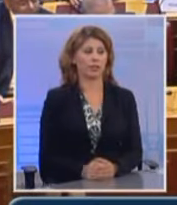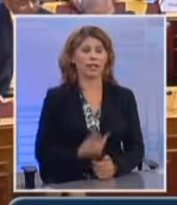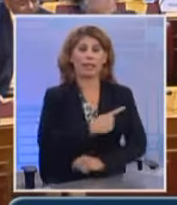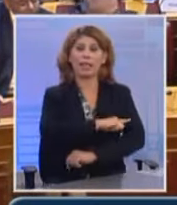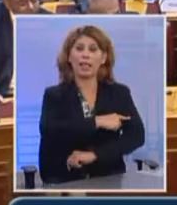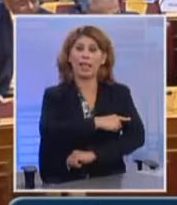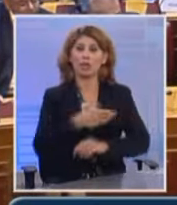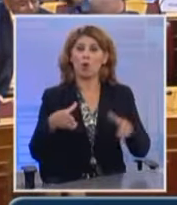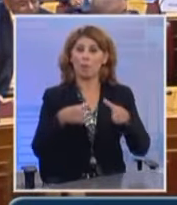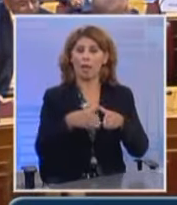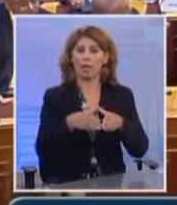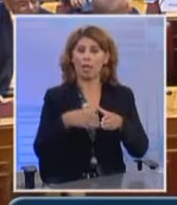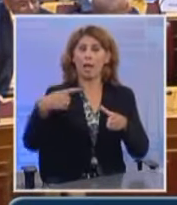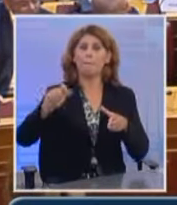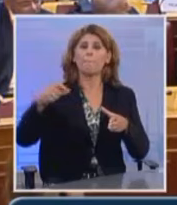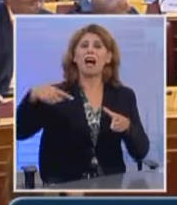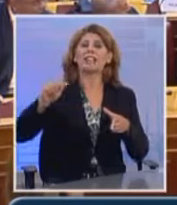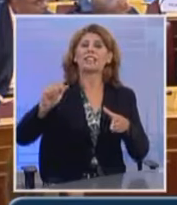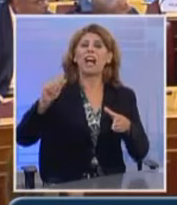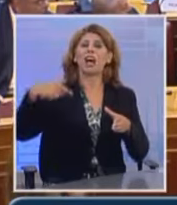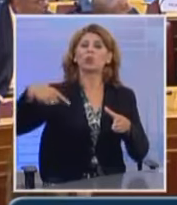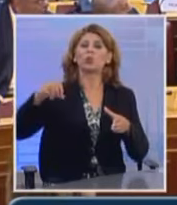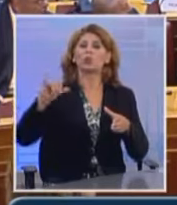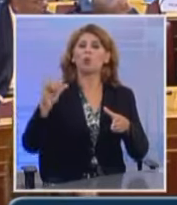Ιατρός ομάδας Πατατούκας Δημήτρης.